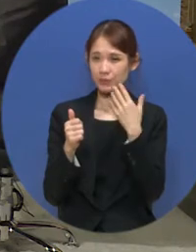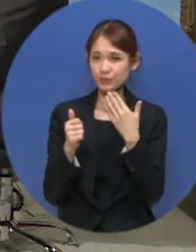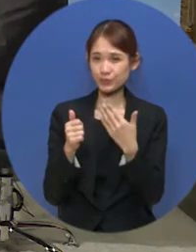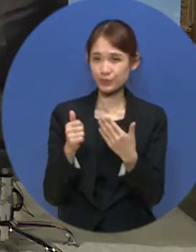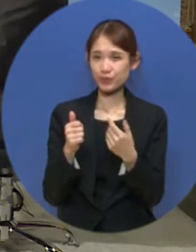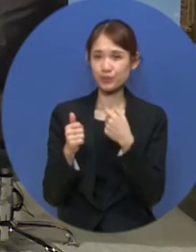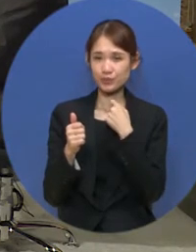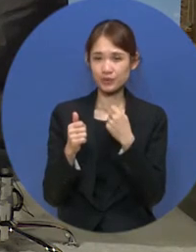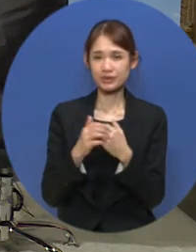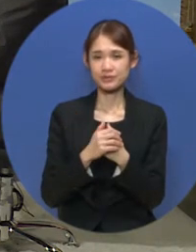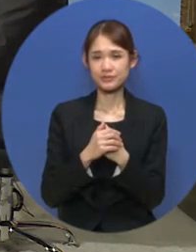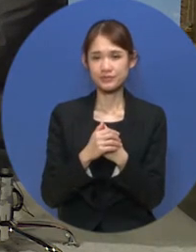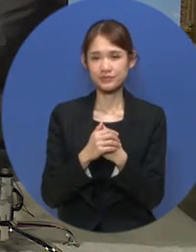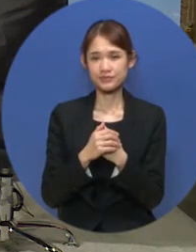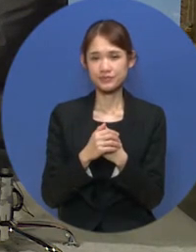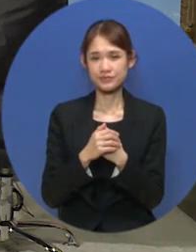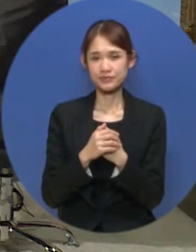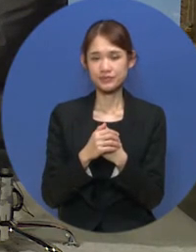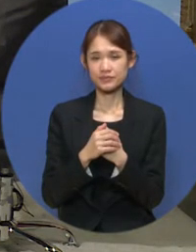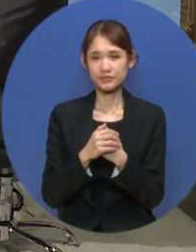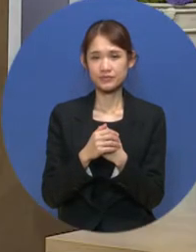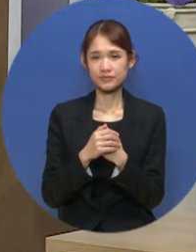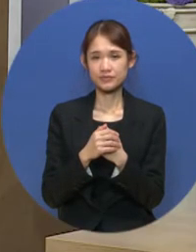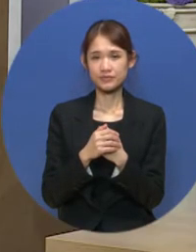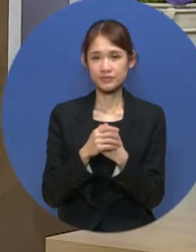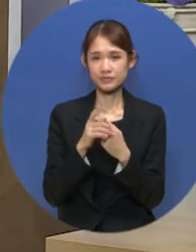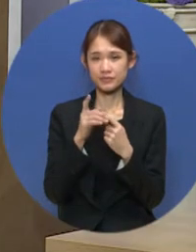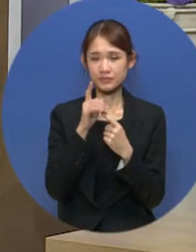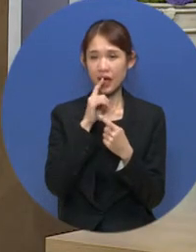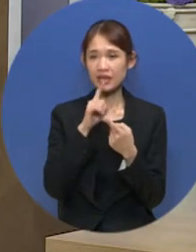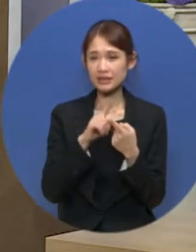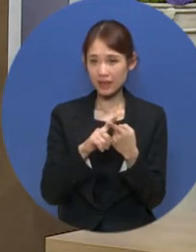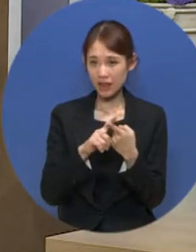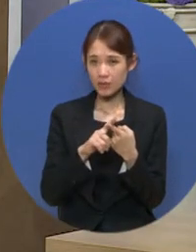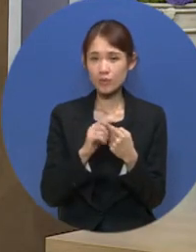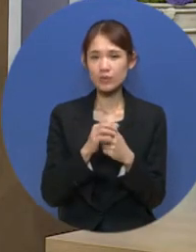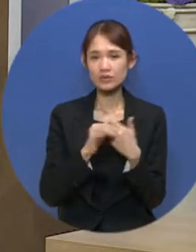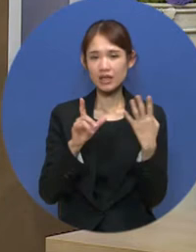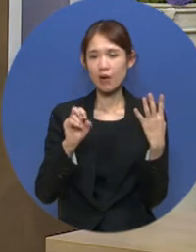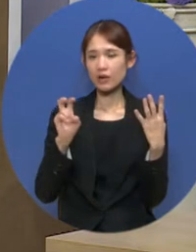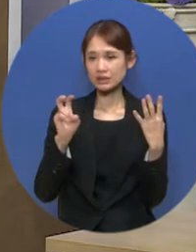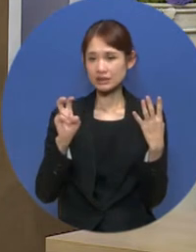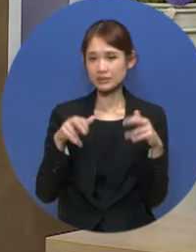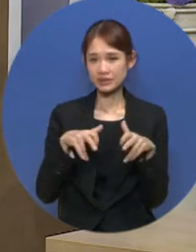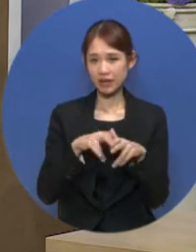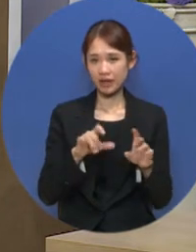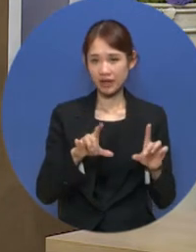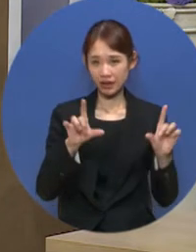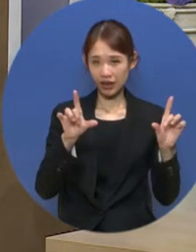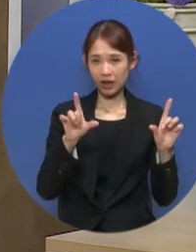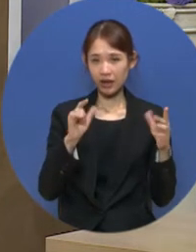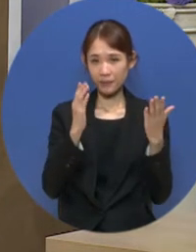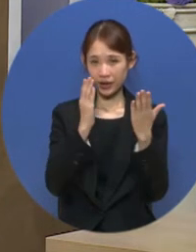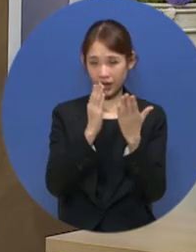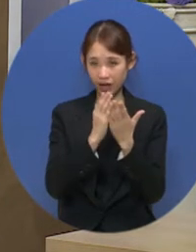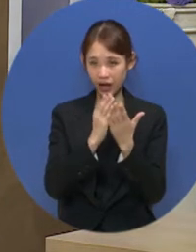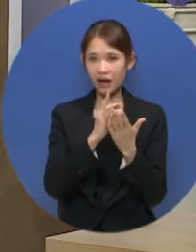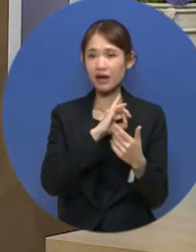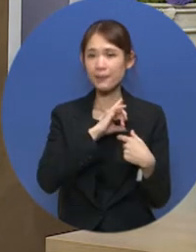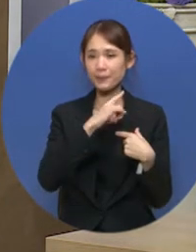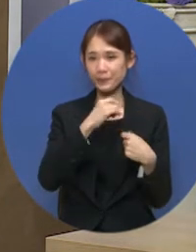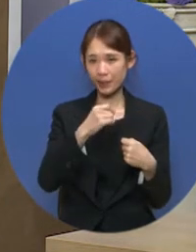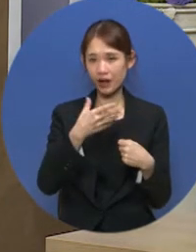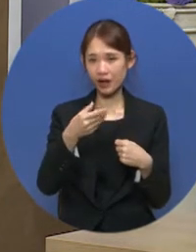팀장님께 네, 질문을 드려보도록 하겠습니다. 이제 말씀해 주신 것처럼 지난 4월 20일 그 장애인의 날에 또 의미 있는